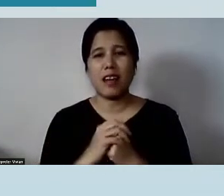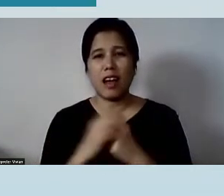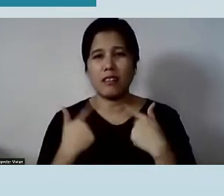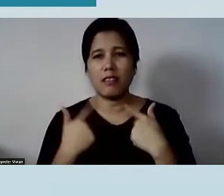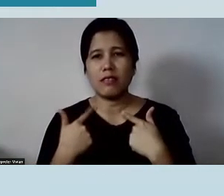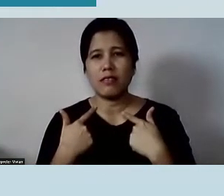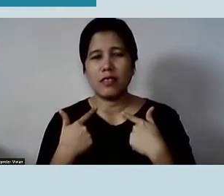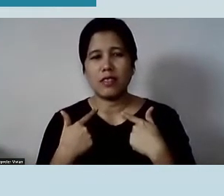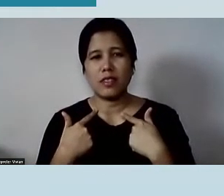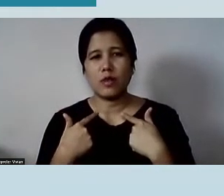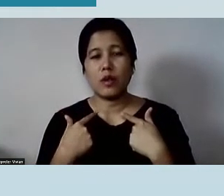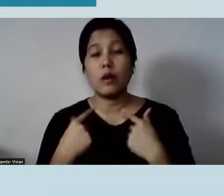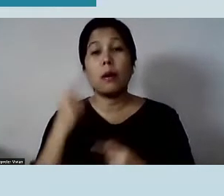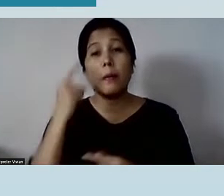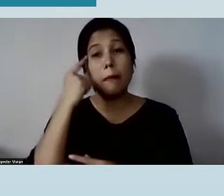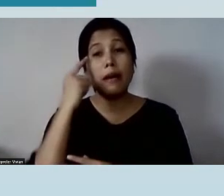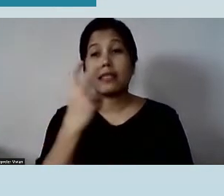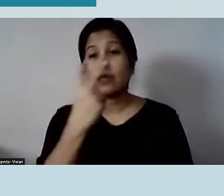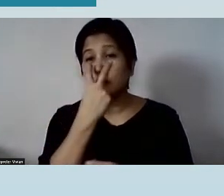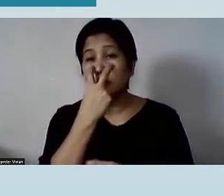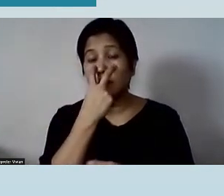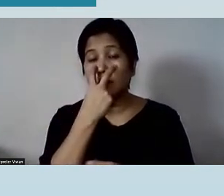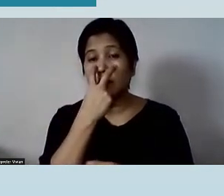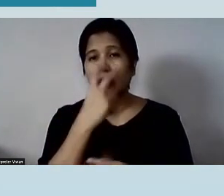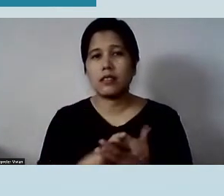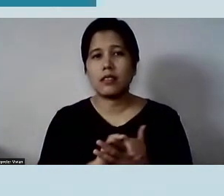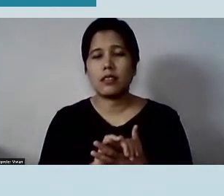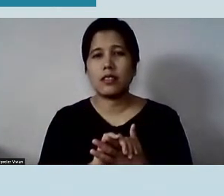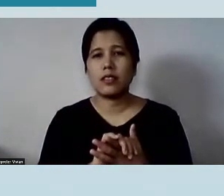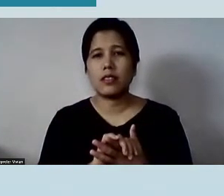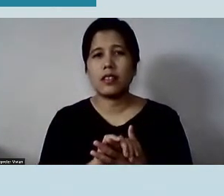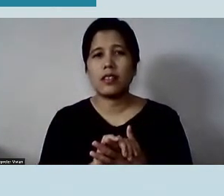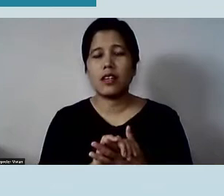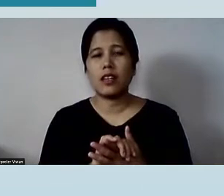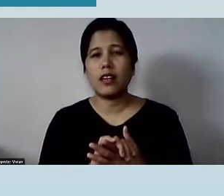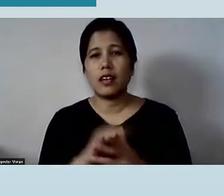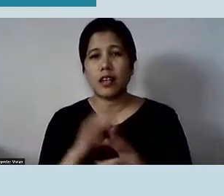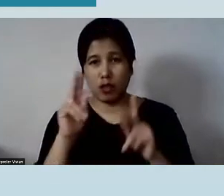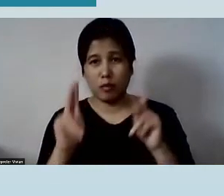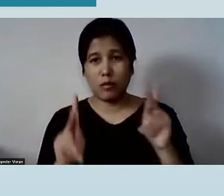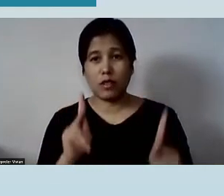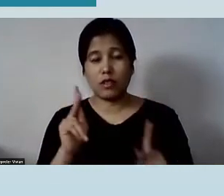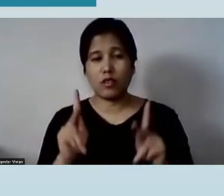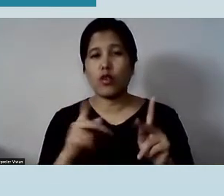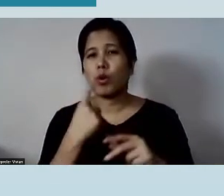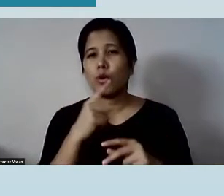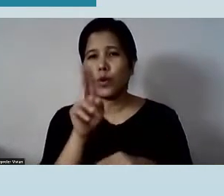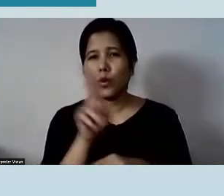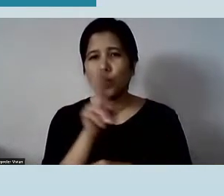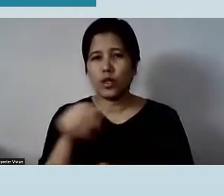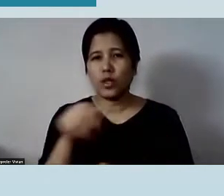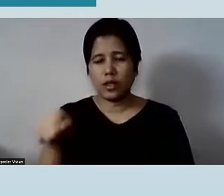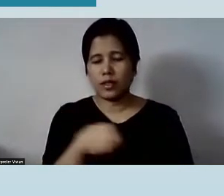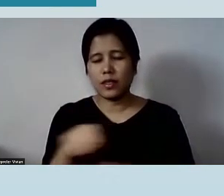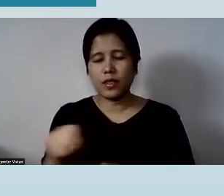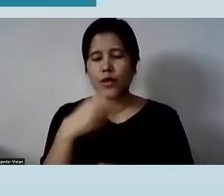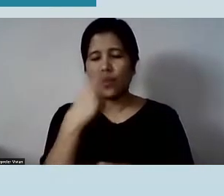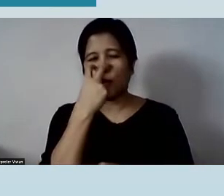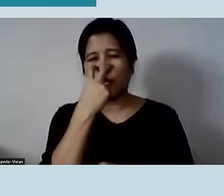Yan po ay para doon sa mga blind commuters, yung mga gumagamit na ng white canes kasi pag gumamit